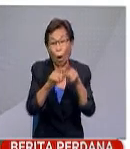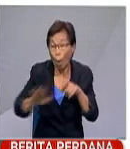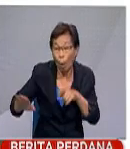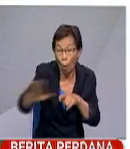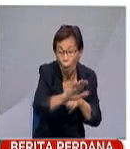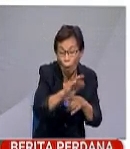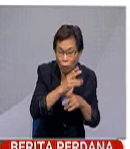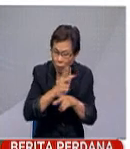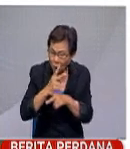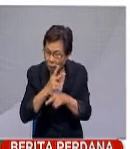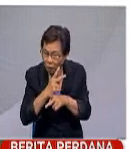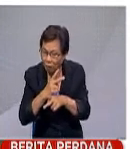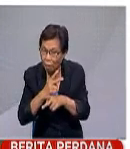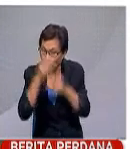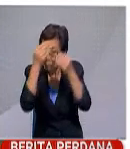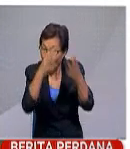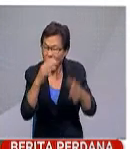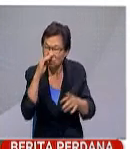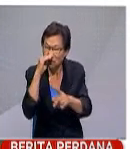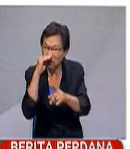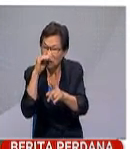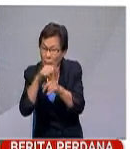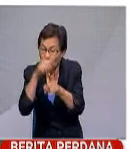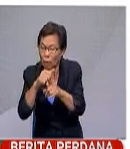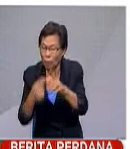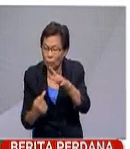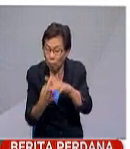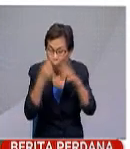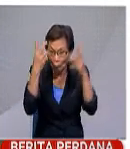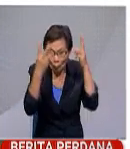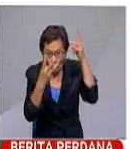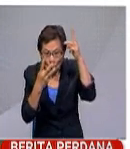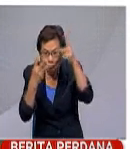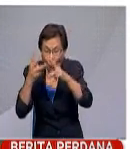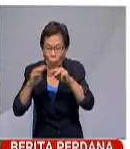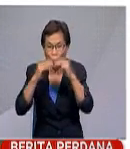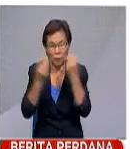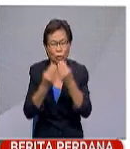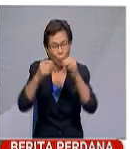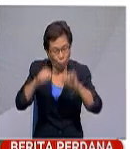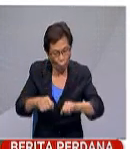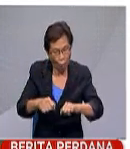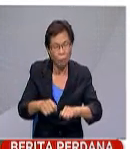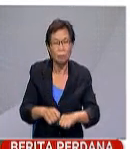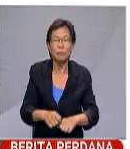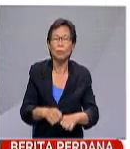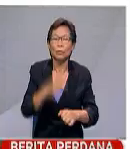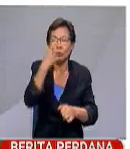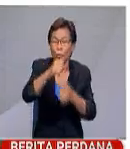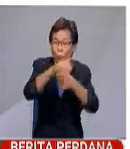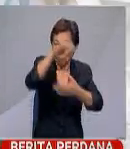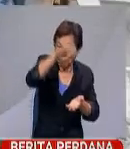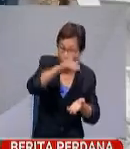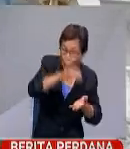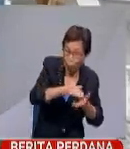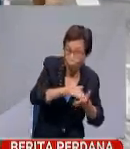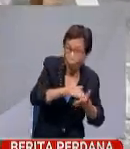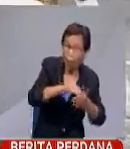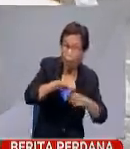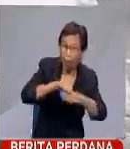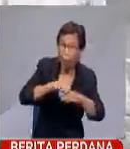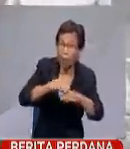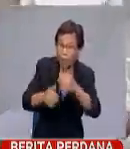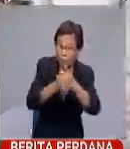dalam berkongsi maklumat tidak benar yang boleh menimbulkan kegusaran dalam kalangan masyarakat. Bagi mengurangkan risiko jangkitan